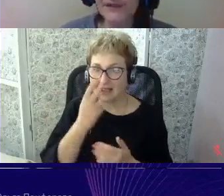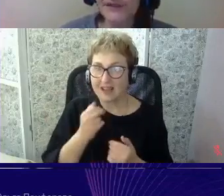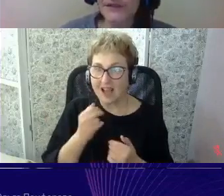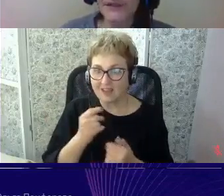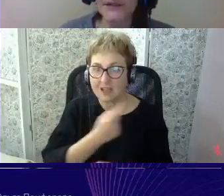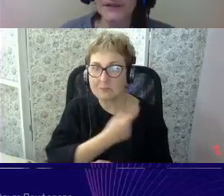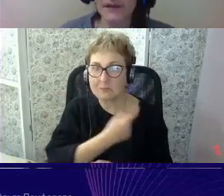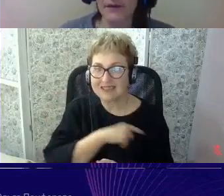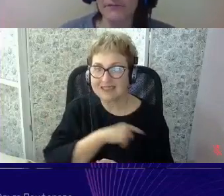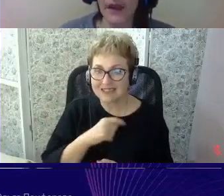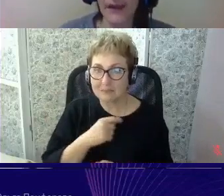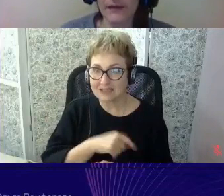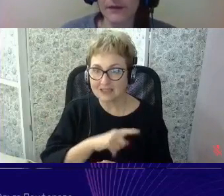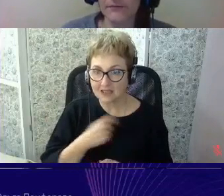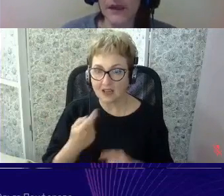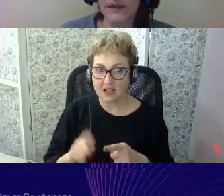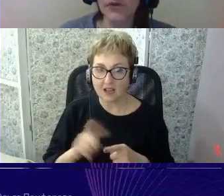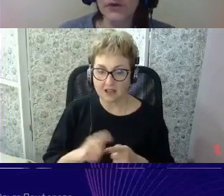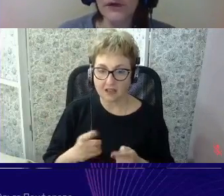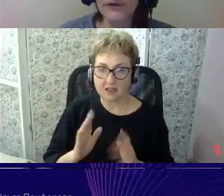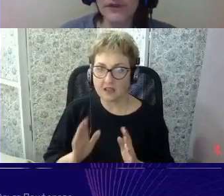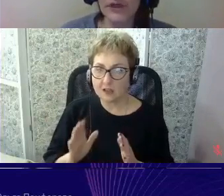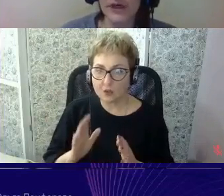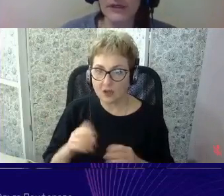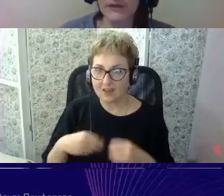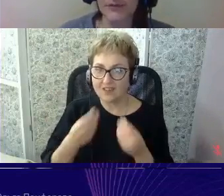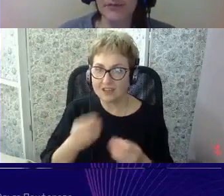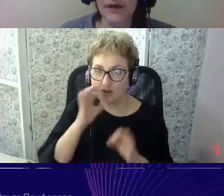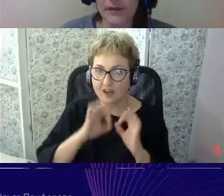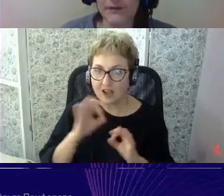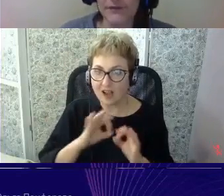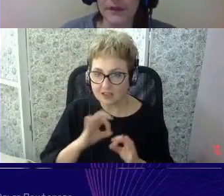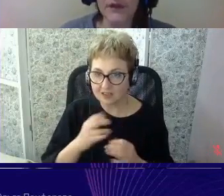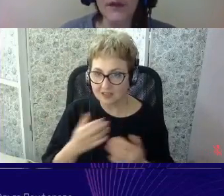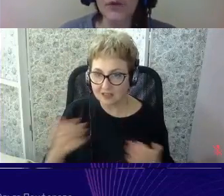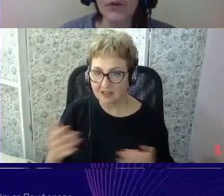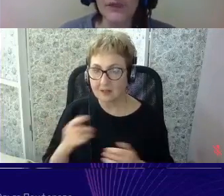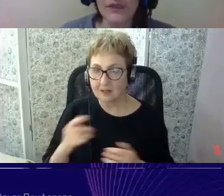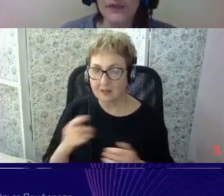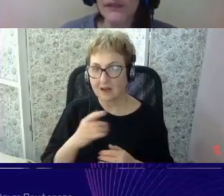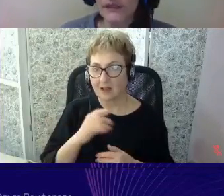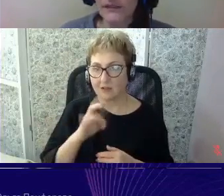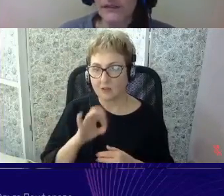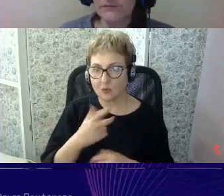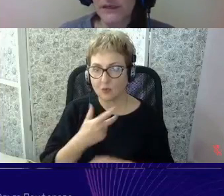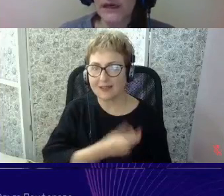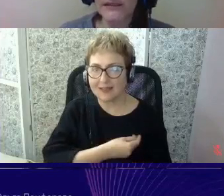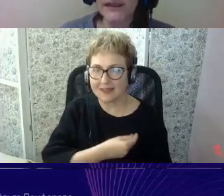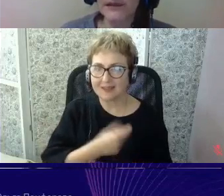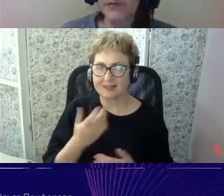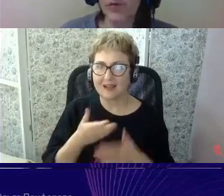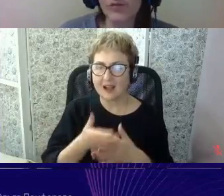навыки медицинской сестры. А это не только выдача лекарственных препаратов, да, но и инъекции,